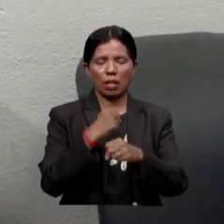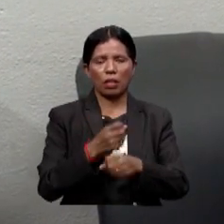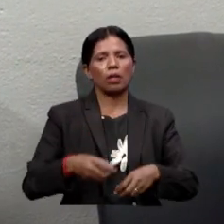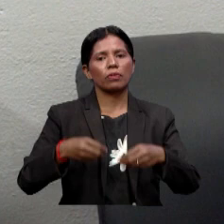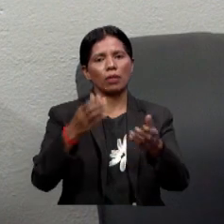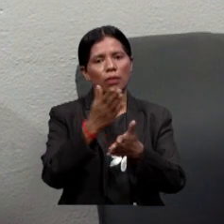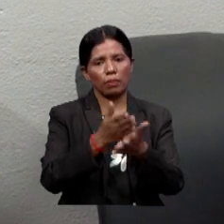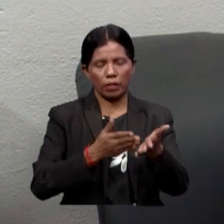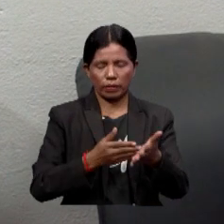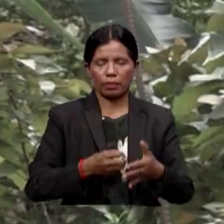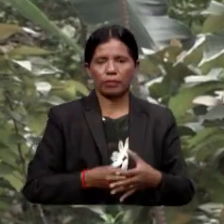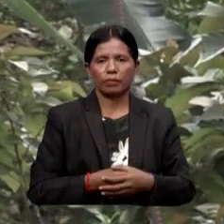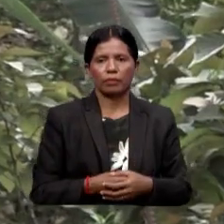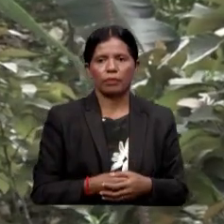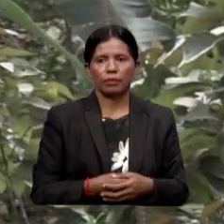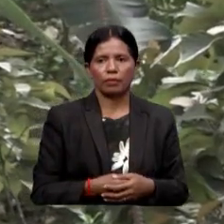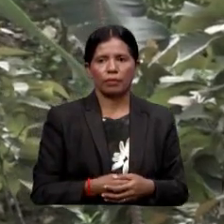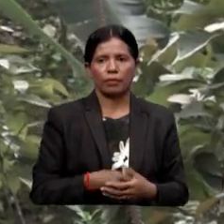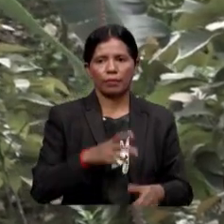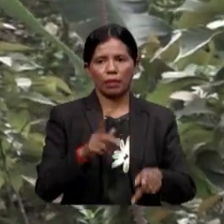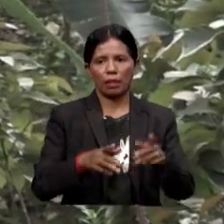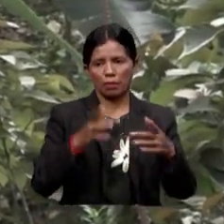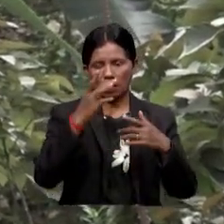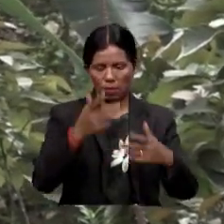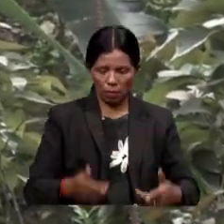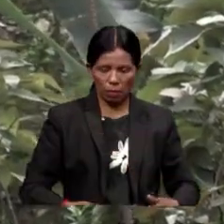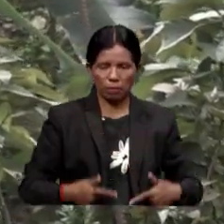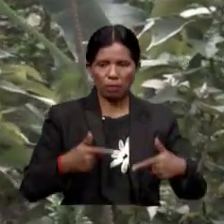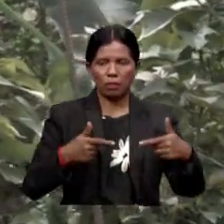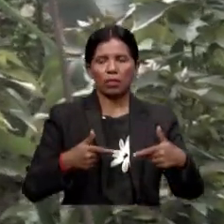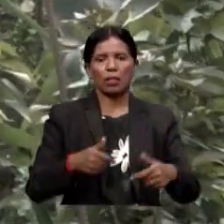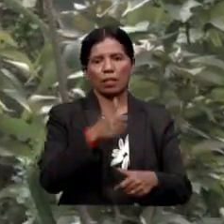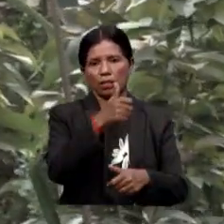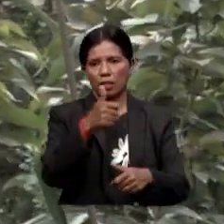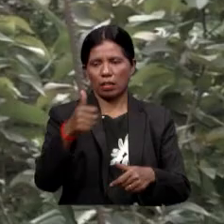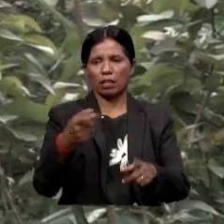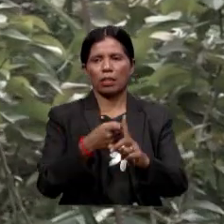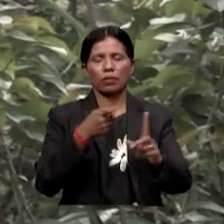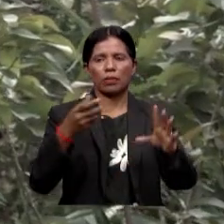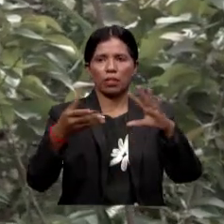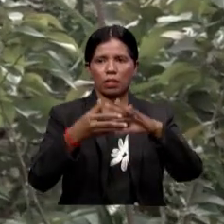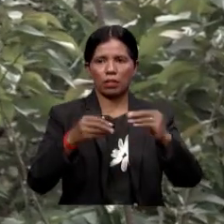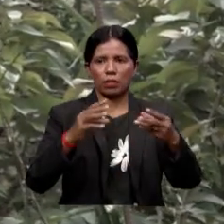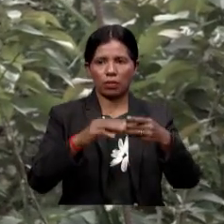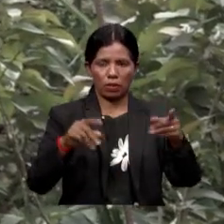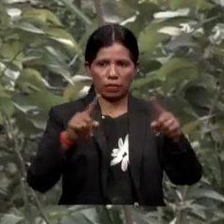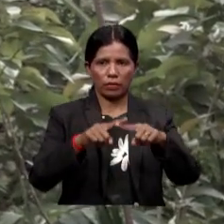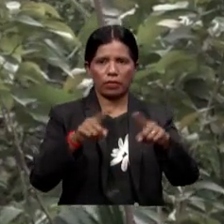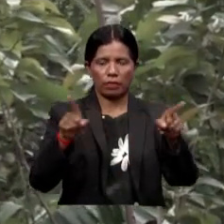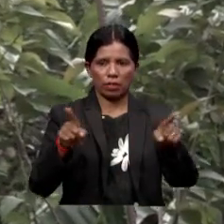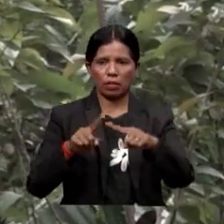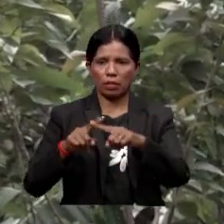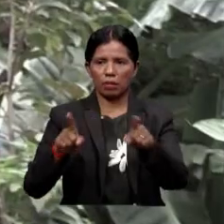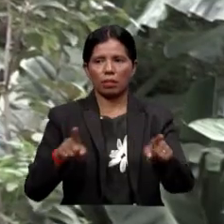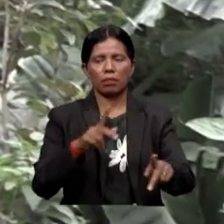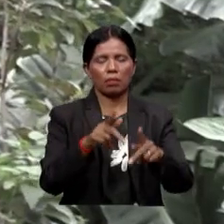há o plano va opera. Emma Morris e Harai Klarang ne, ida mai hone historia bela hanesang. Balung